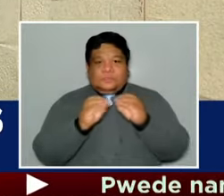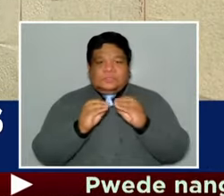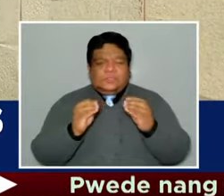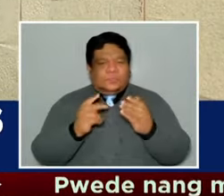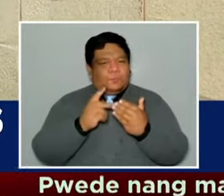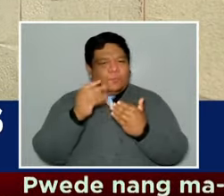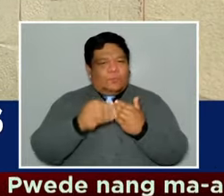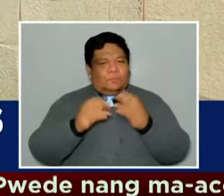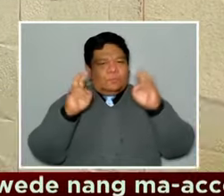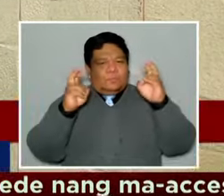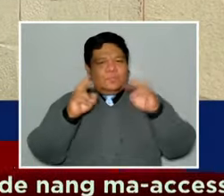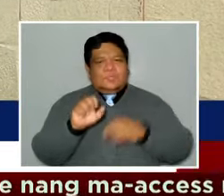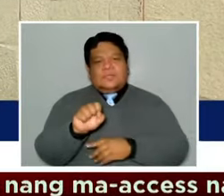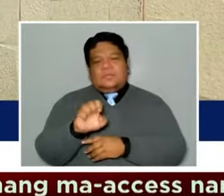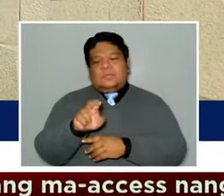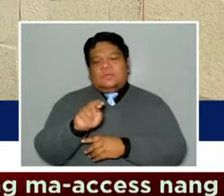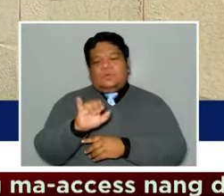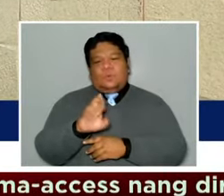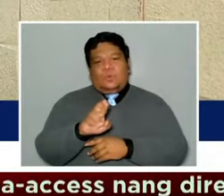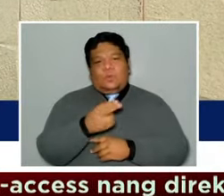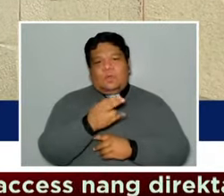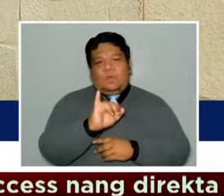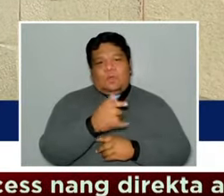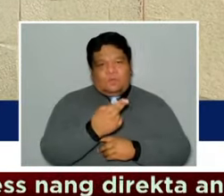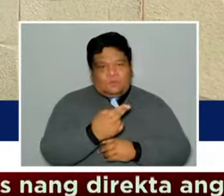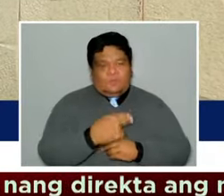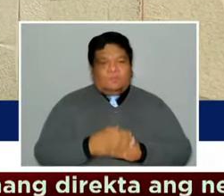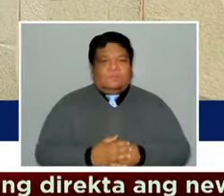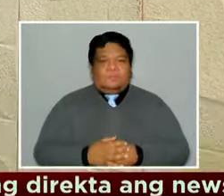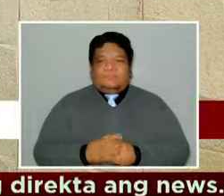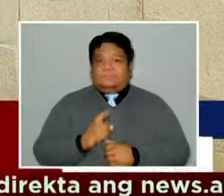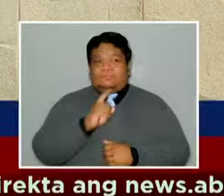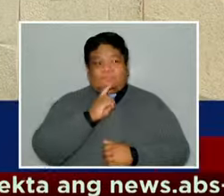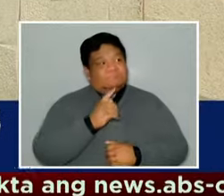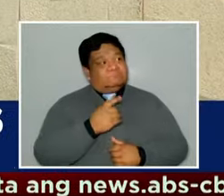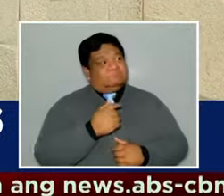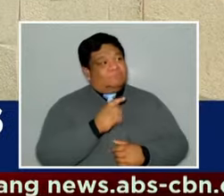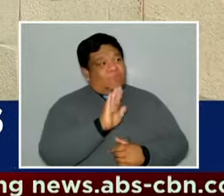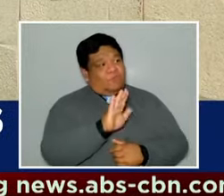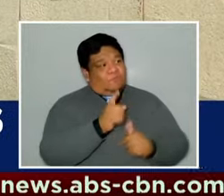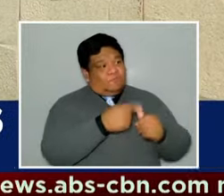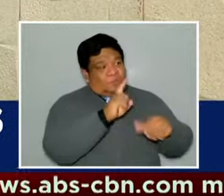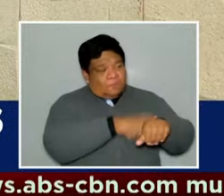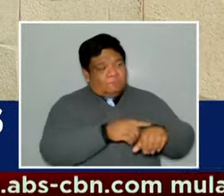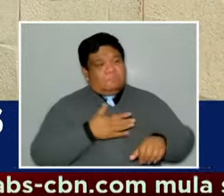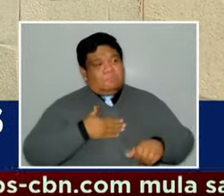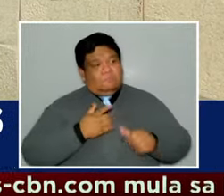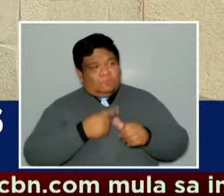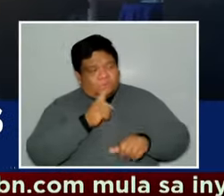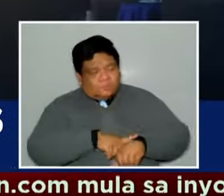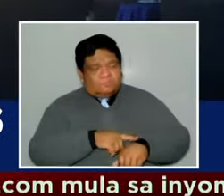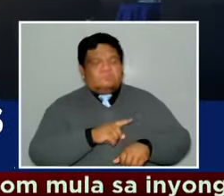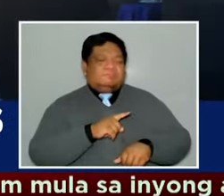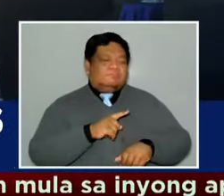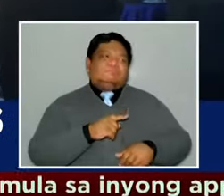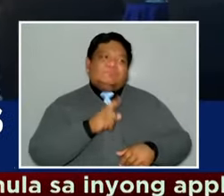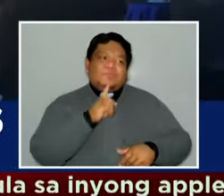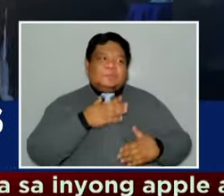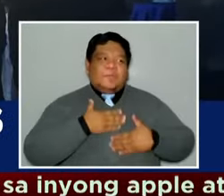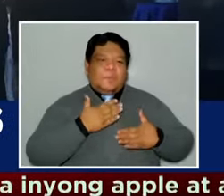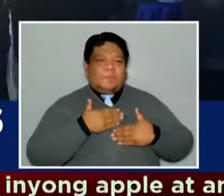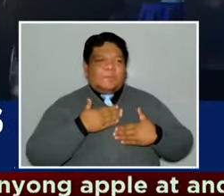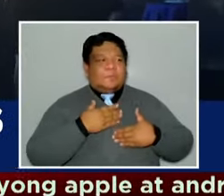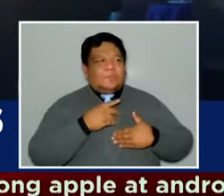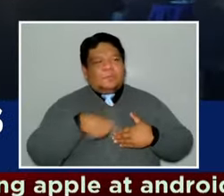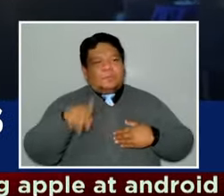first ever, my first ever. And masaya po ako dahil tinanggap ng mga tao ng buo para kay Obet at para kay Sky. Revelasyon ni